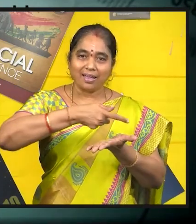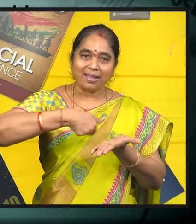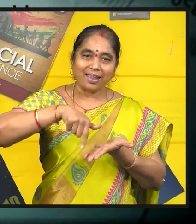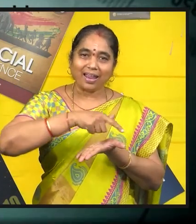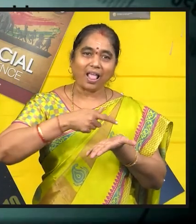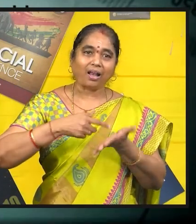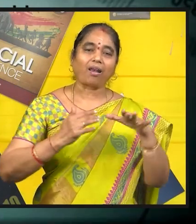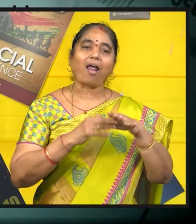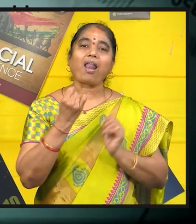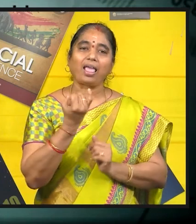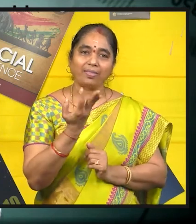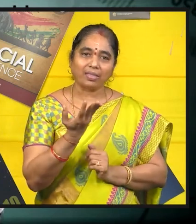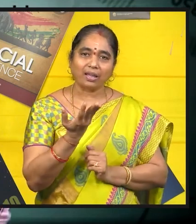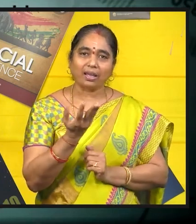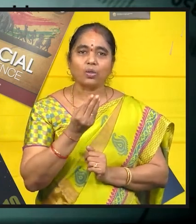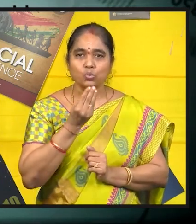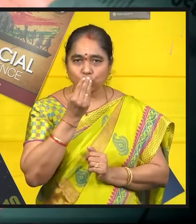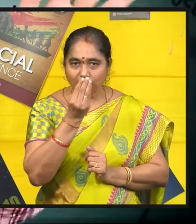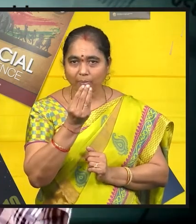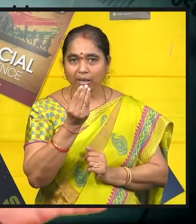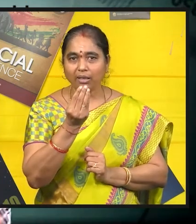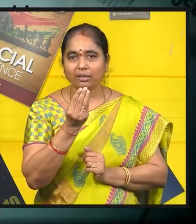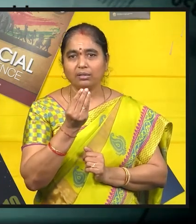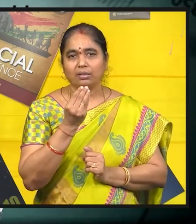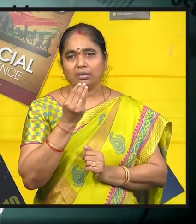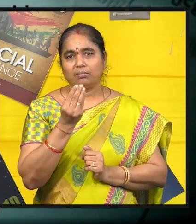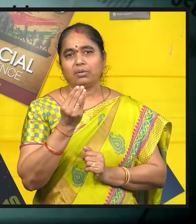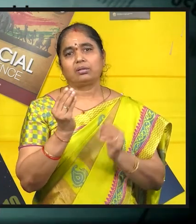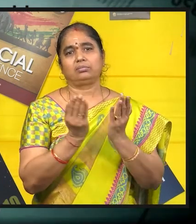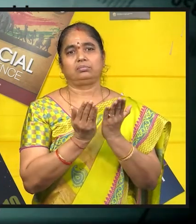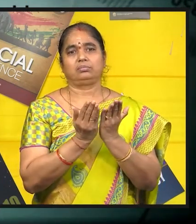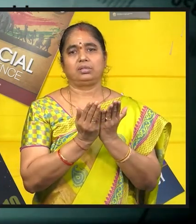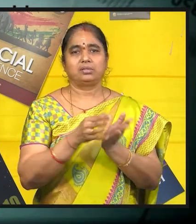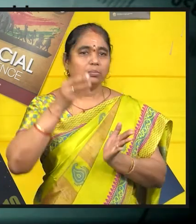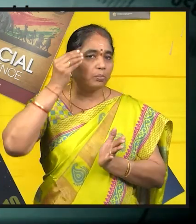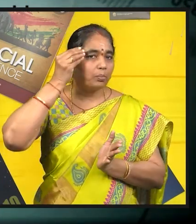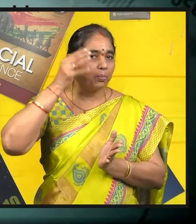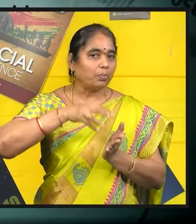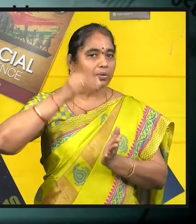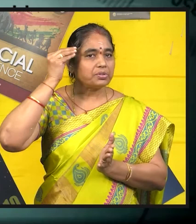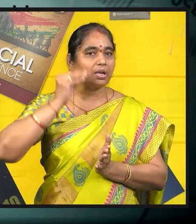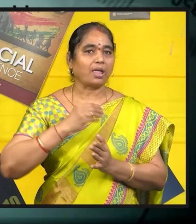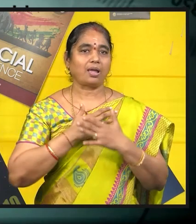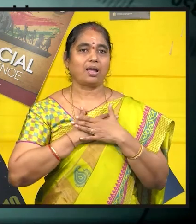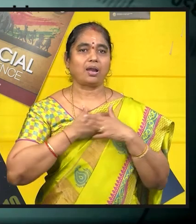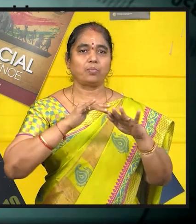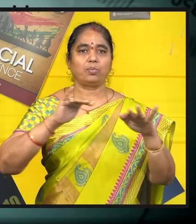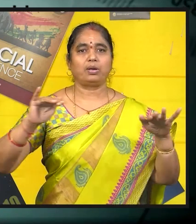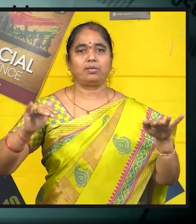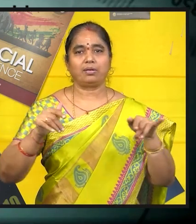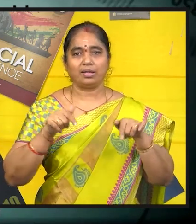வெளிவட்ட எலக்ட்ரான்களினுடைய எண்ணிக்கை என்ன, இவைகள் எல்லாவற்றையும் நம்மளால் தெளிவாக புரிந்து கொள்ள முடியும். அன்பு மாணவ